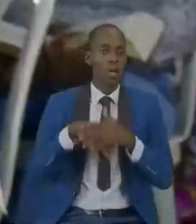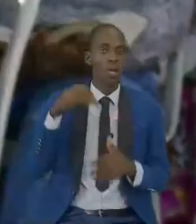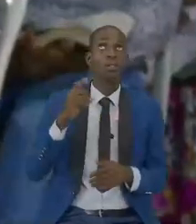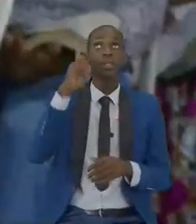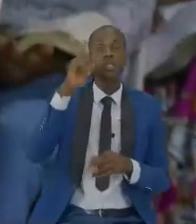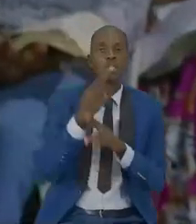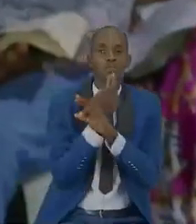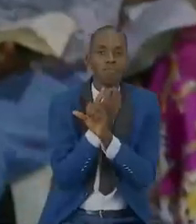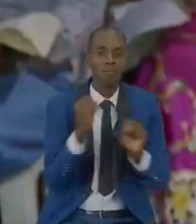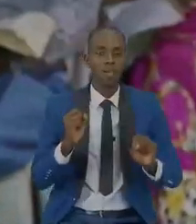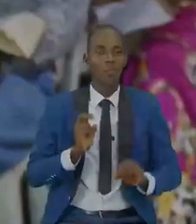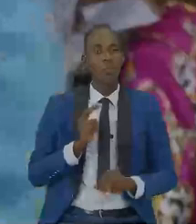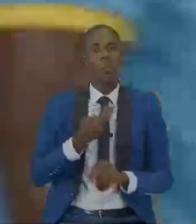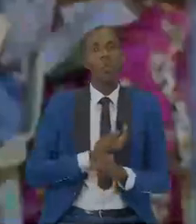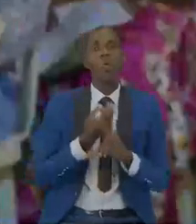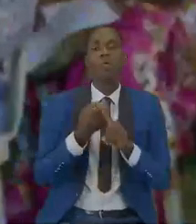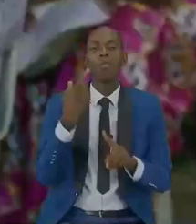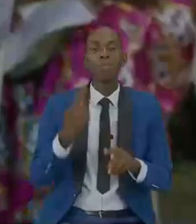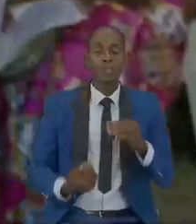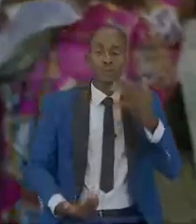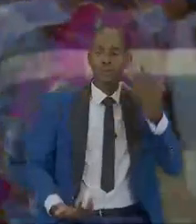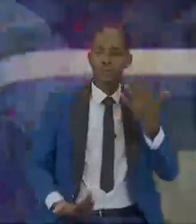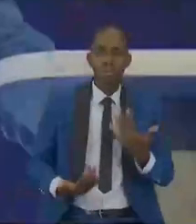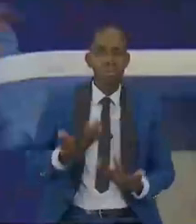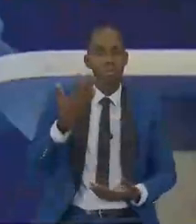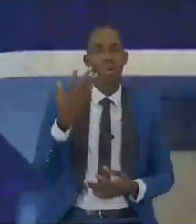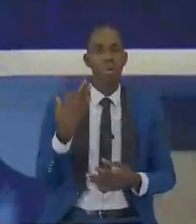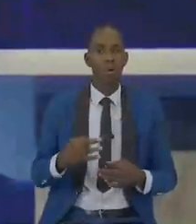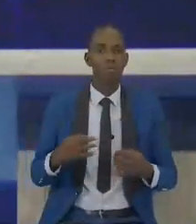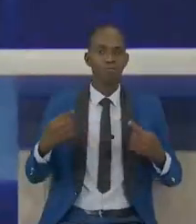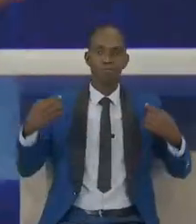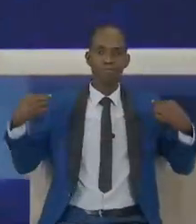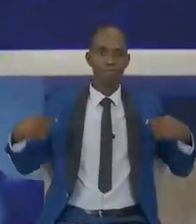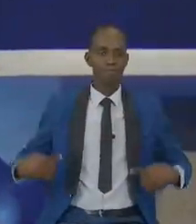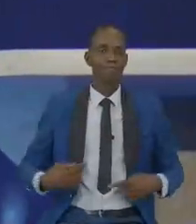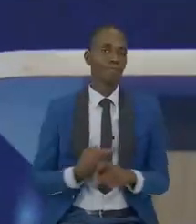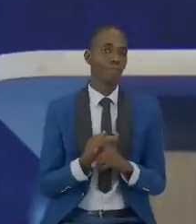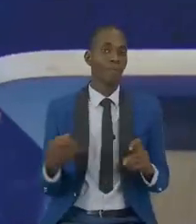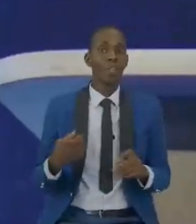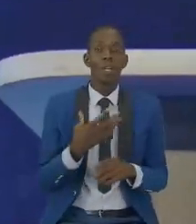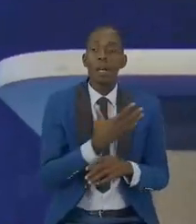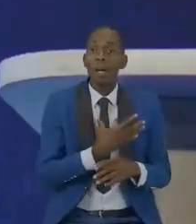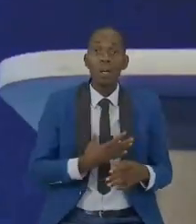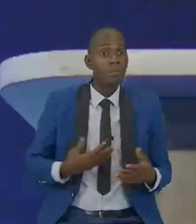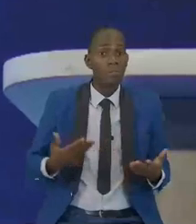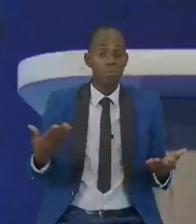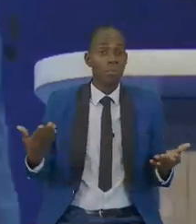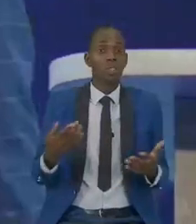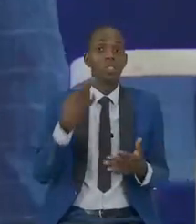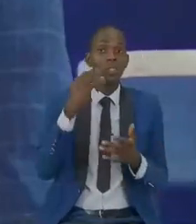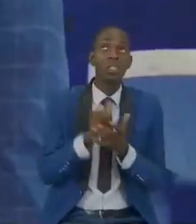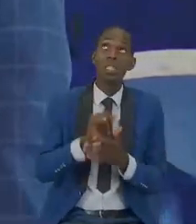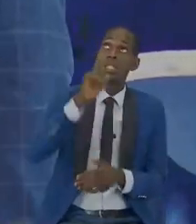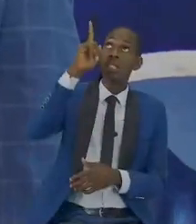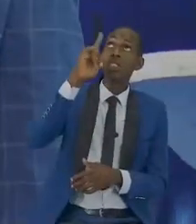Il nous a fait sortir, il nous a racheté de la fournaise de l'adversité. Et